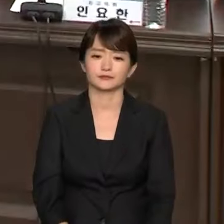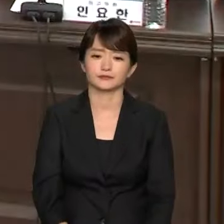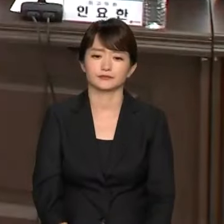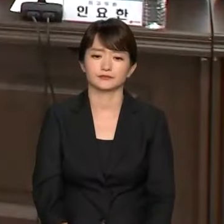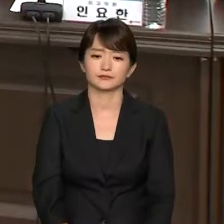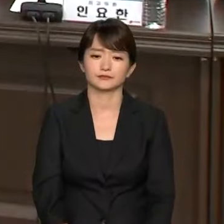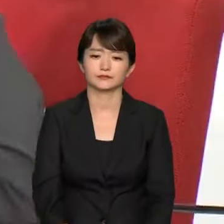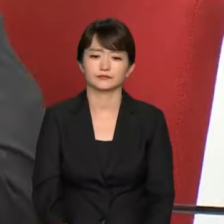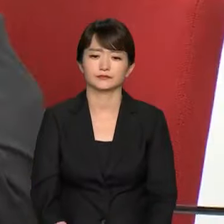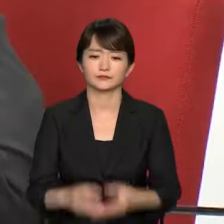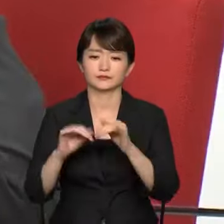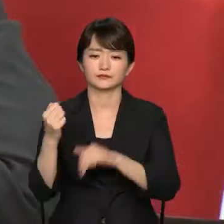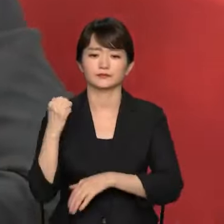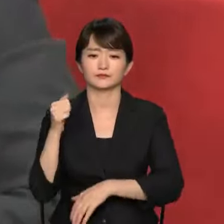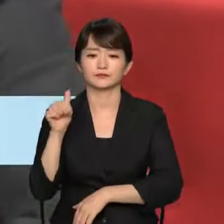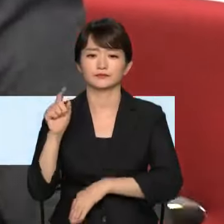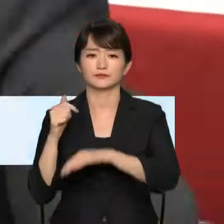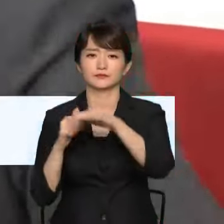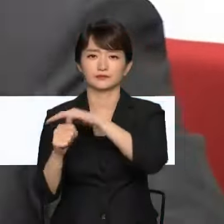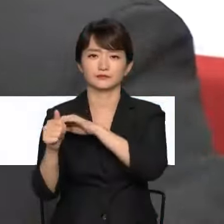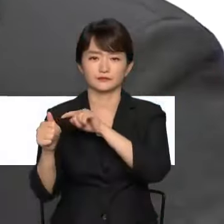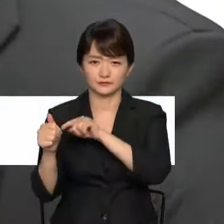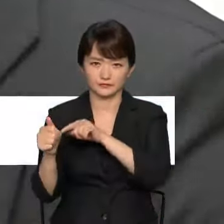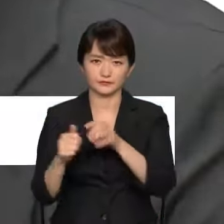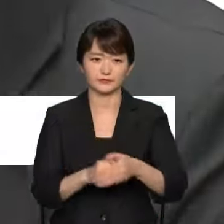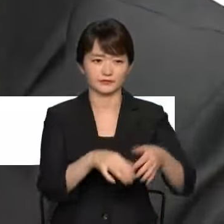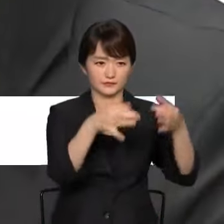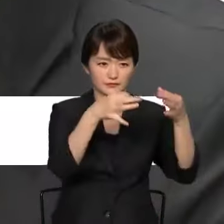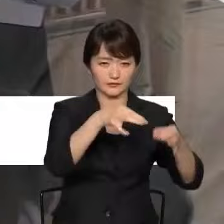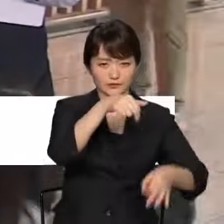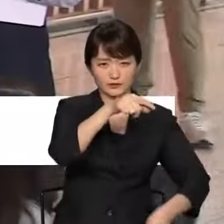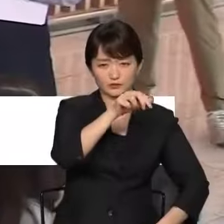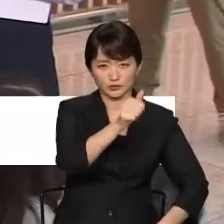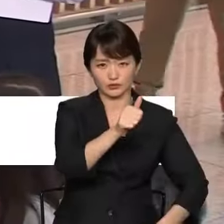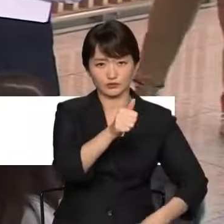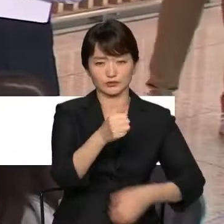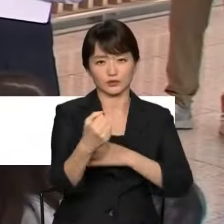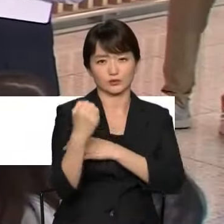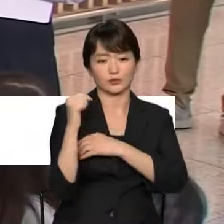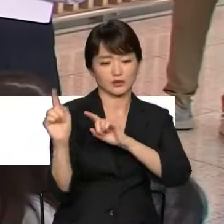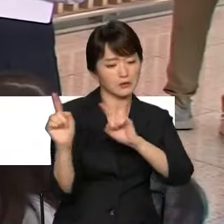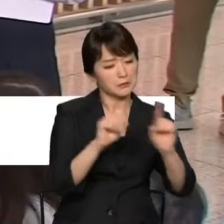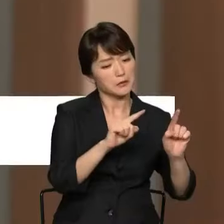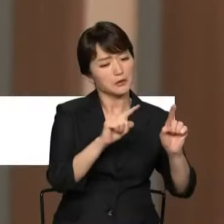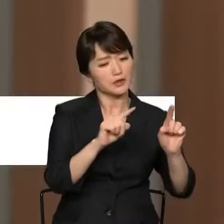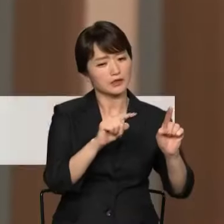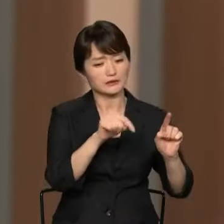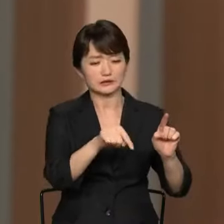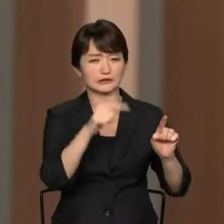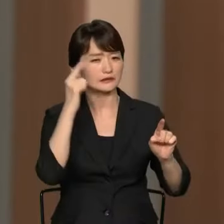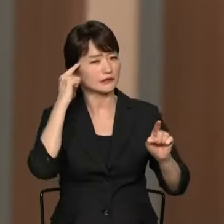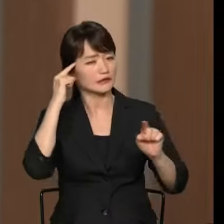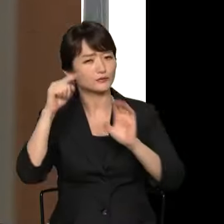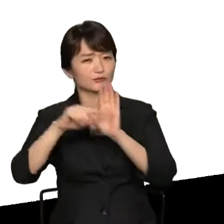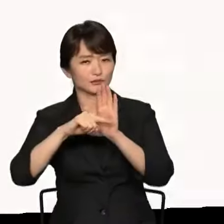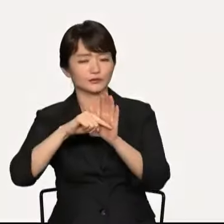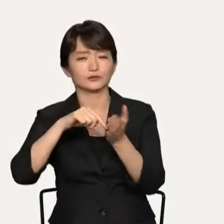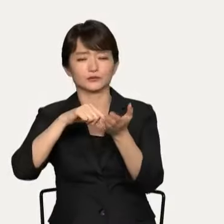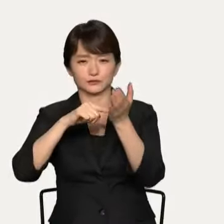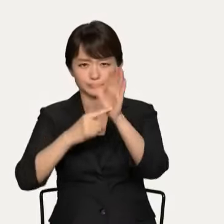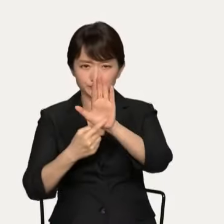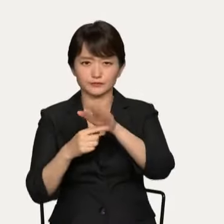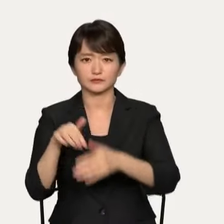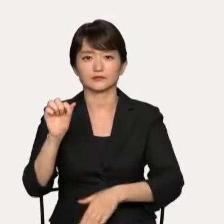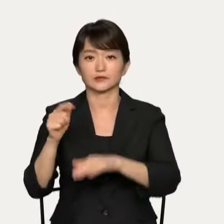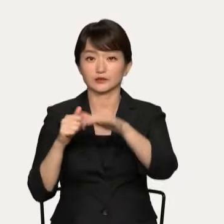기자입니다 국민의 힘 한동훈 대표가 김경수 전 경남지사의 보건에 부정적인 입장을 표시한 걸로 알려졌습니다